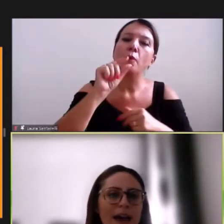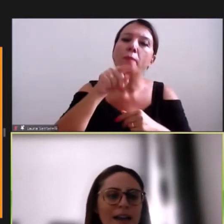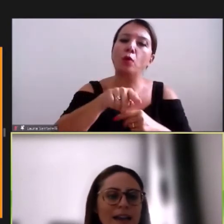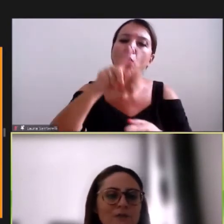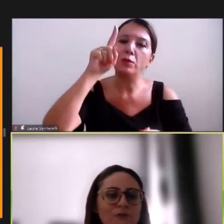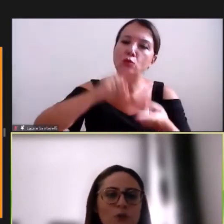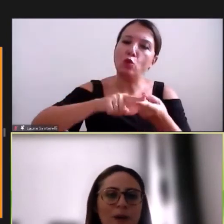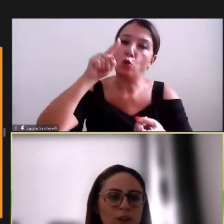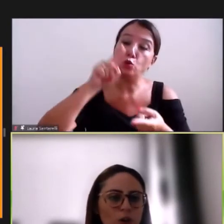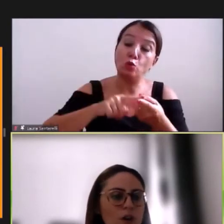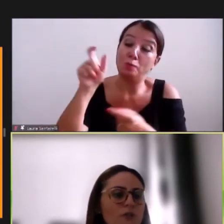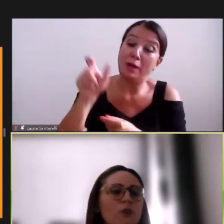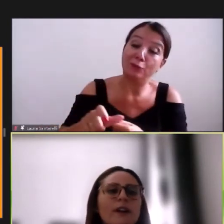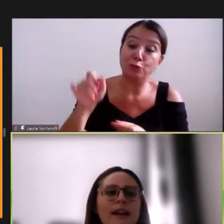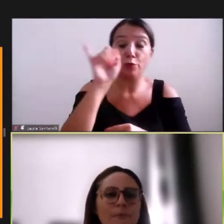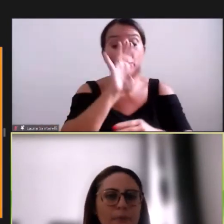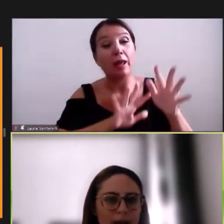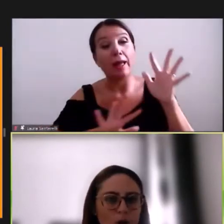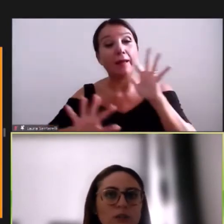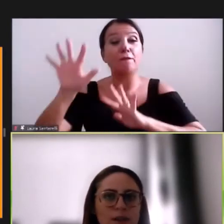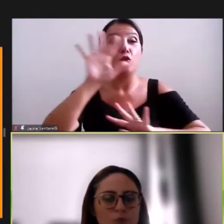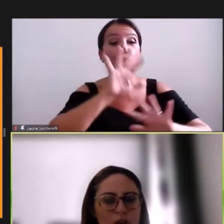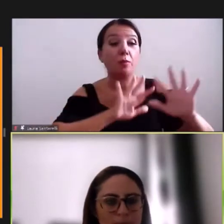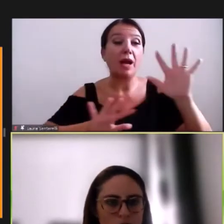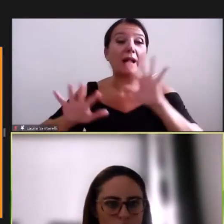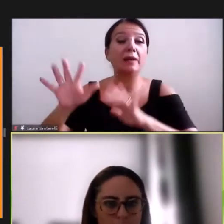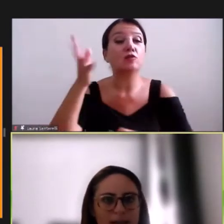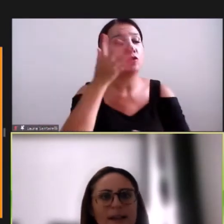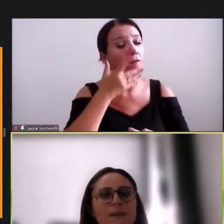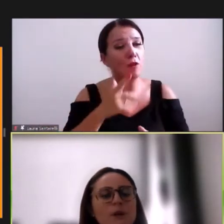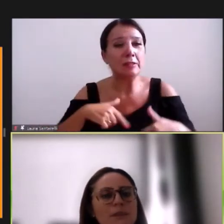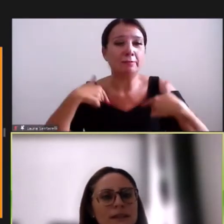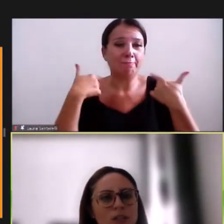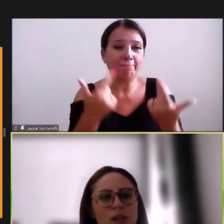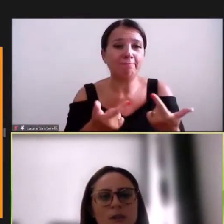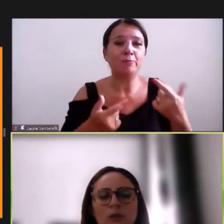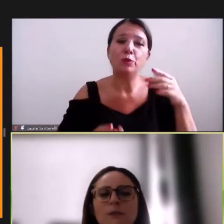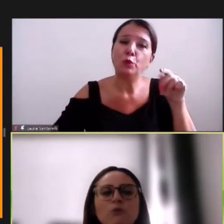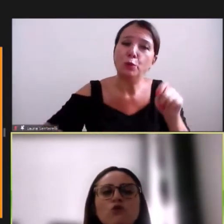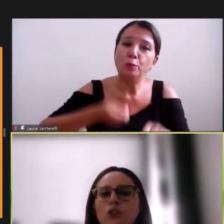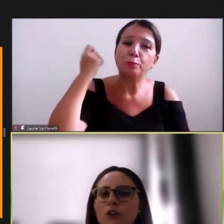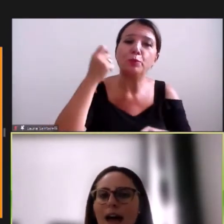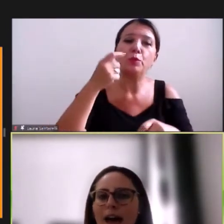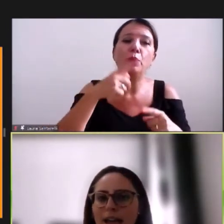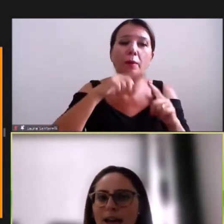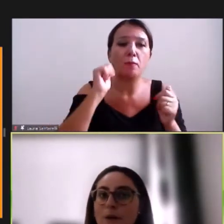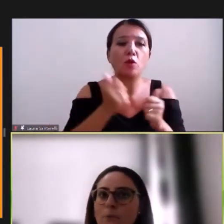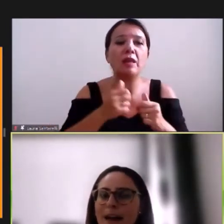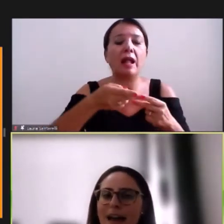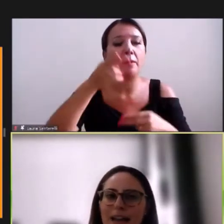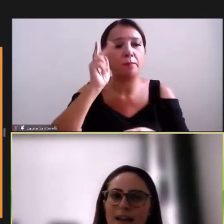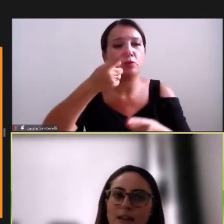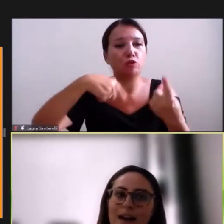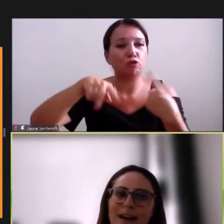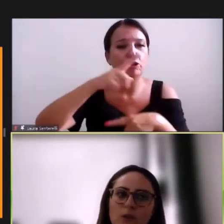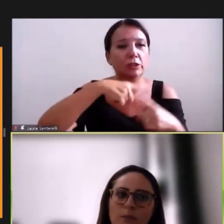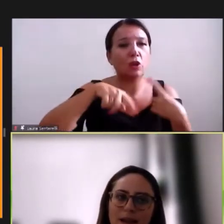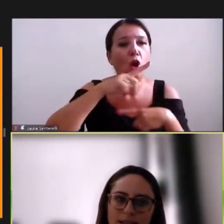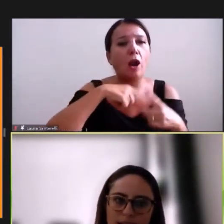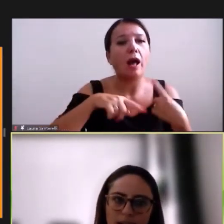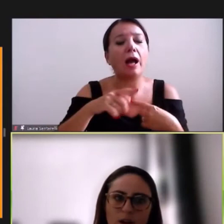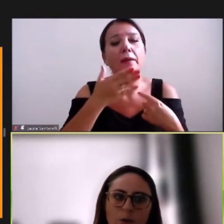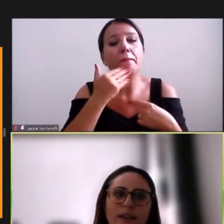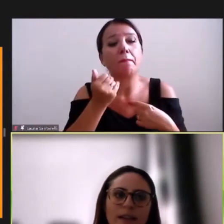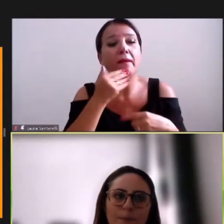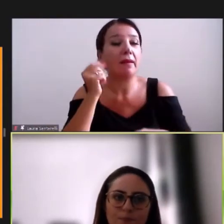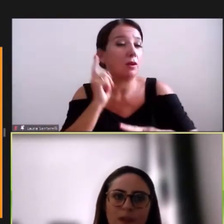consumatore che magari è informato, vorrebbe contribuire maggiormente all'implementazione di modelli più circolari, però magari gli mancano dei